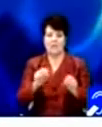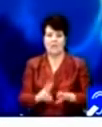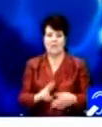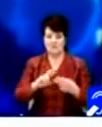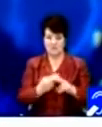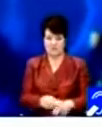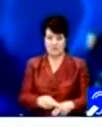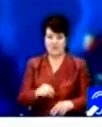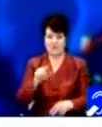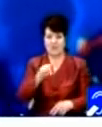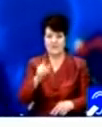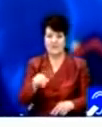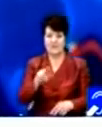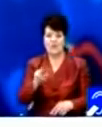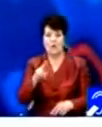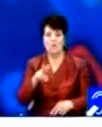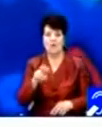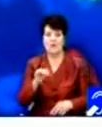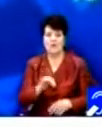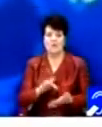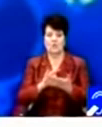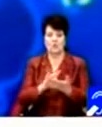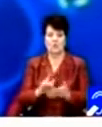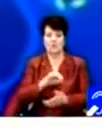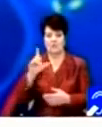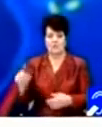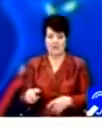bilet cumpărat printr-o agenție de turism. Rudele nu exclud